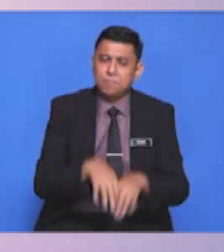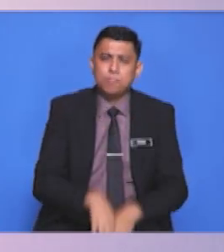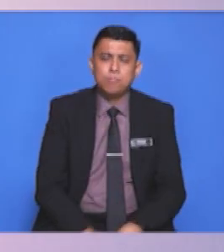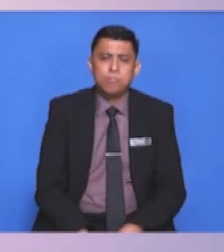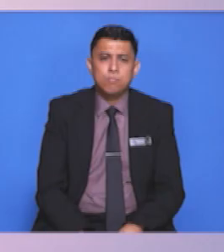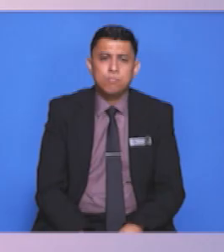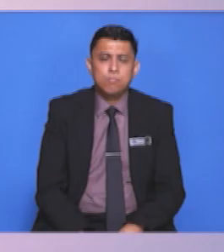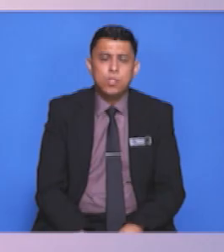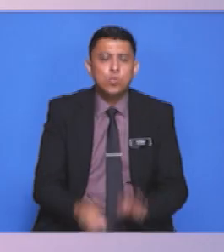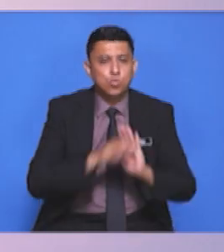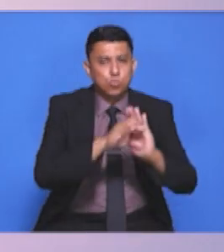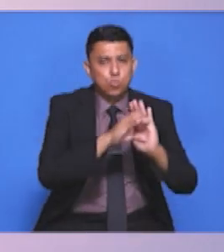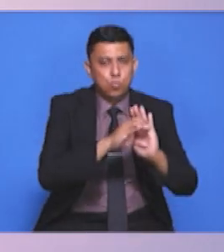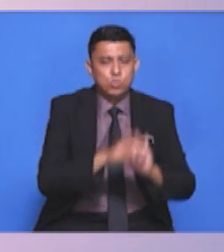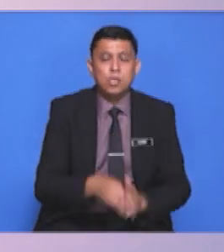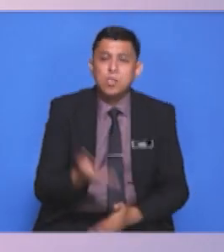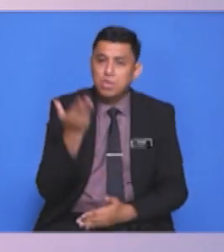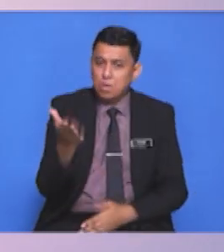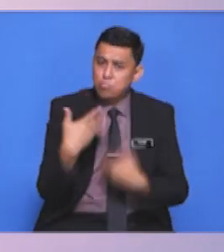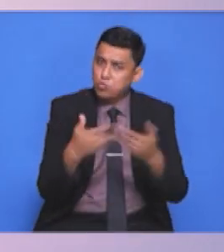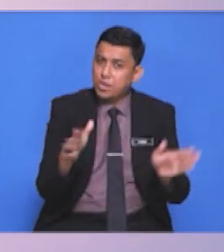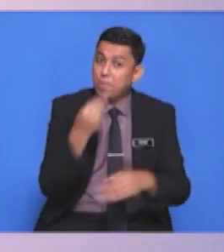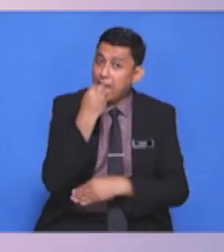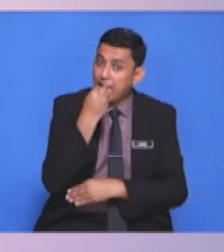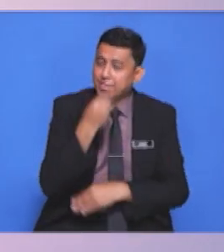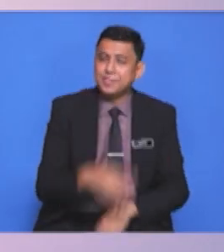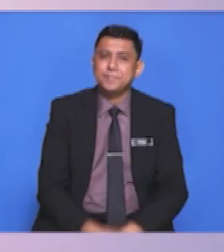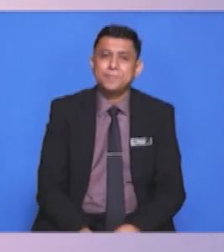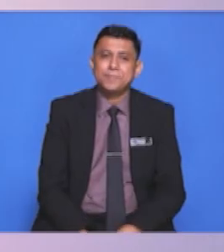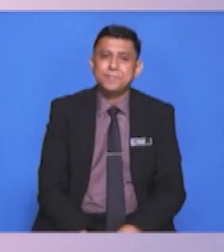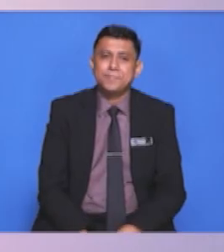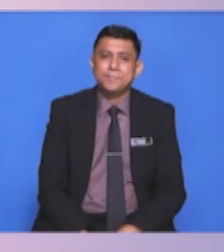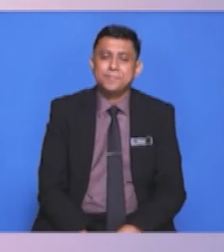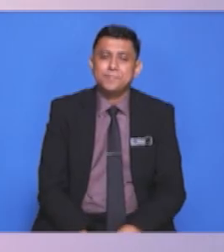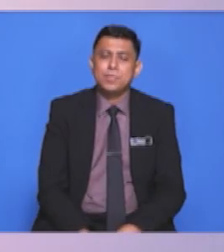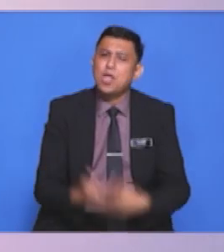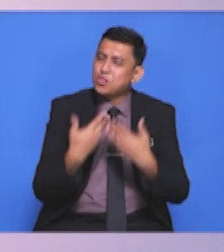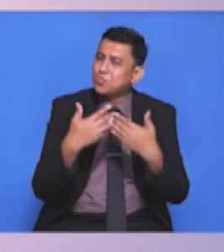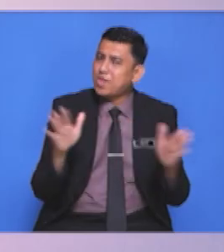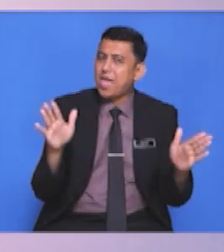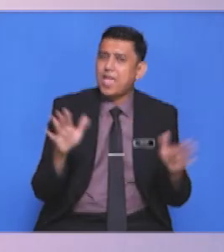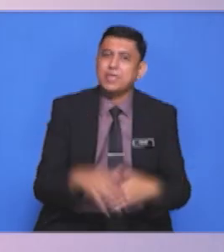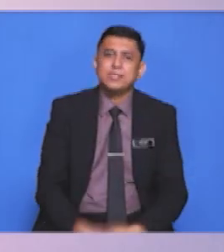Contohnya kamu sudah makan sudah